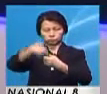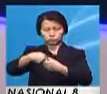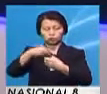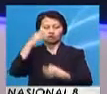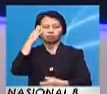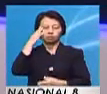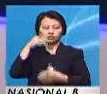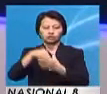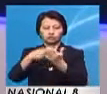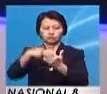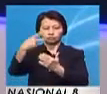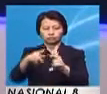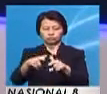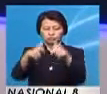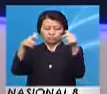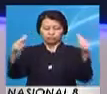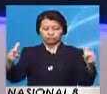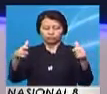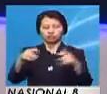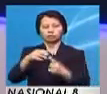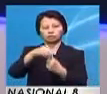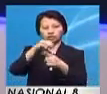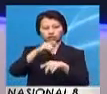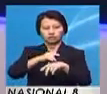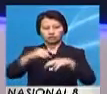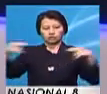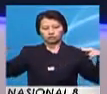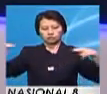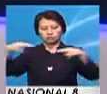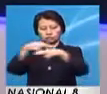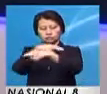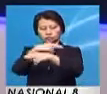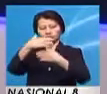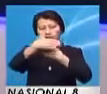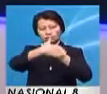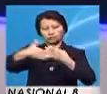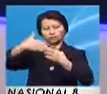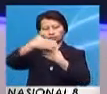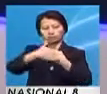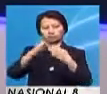Putra dalam projek mega khususnya di Leboraya Pan Borneo Sarawak.